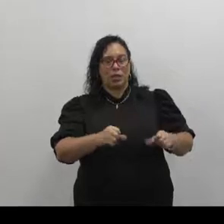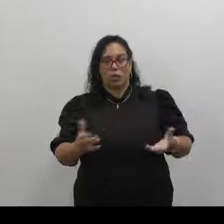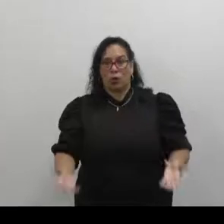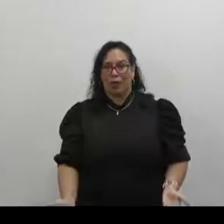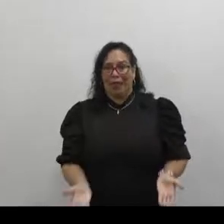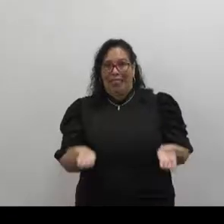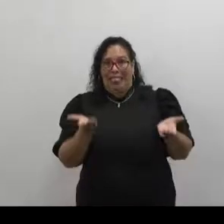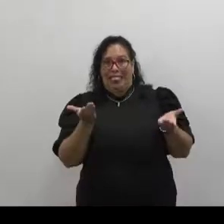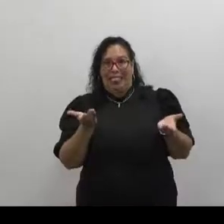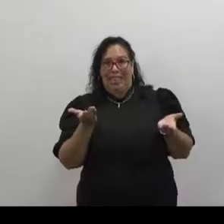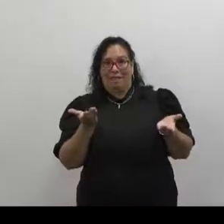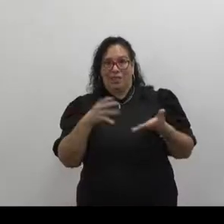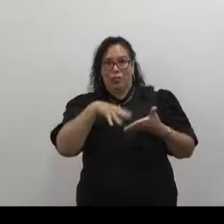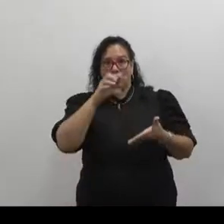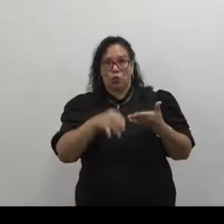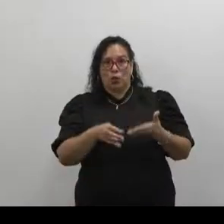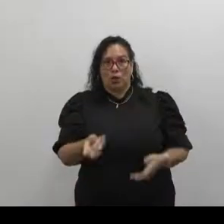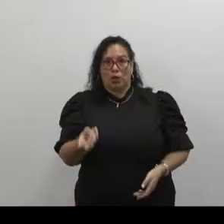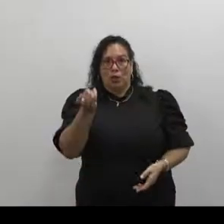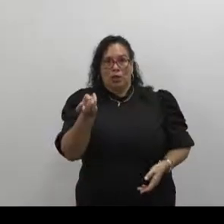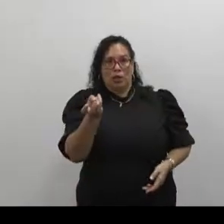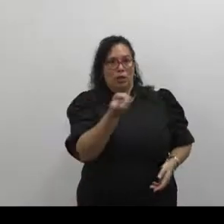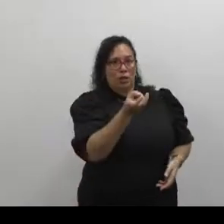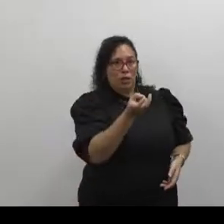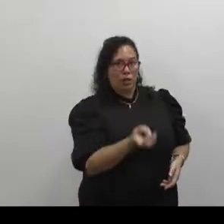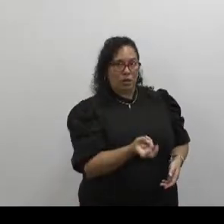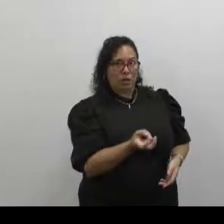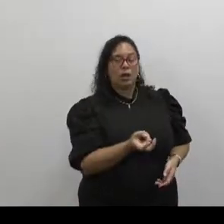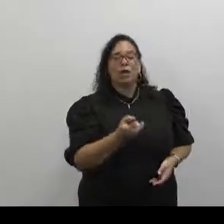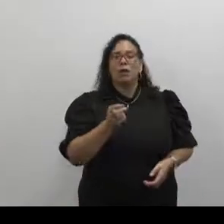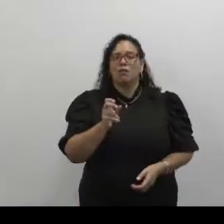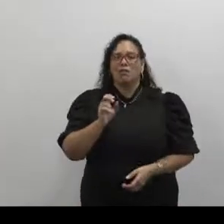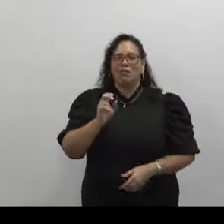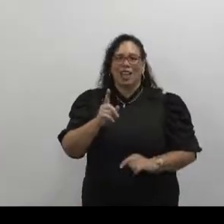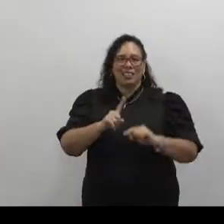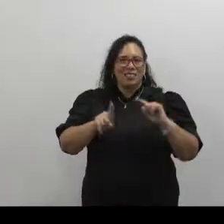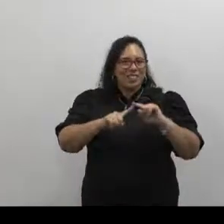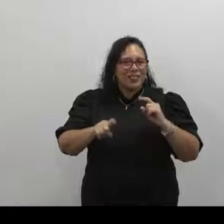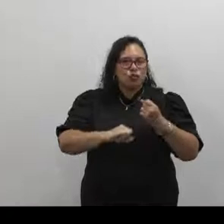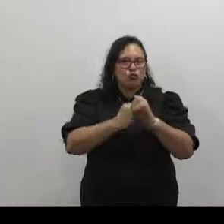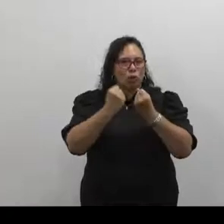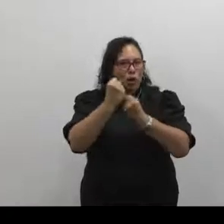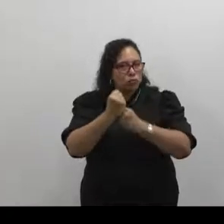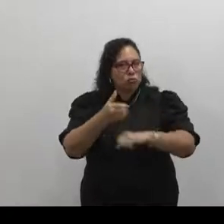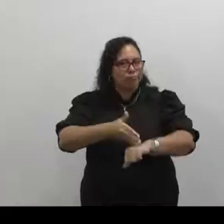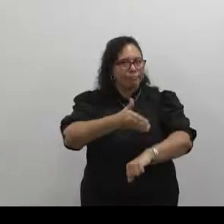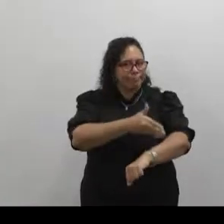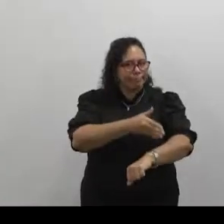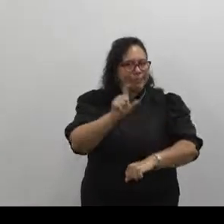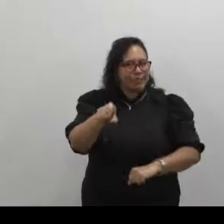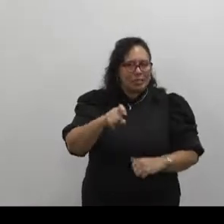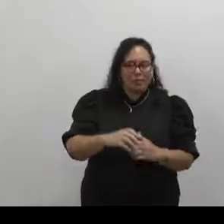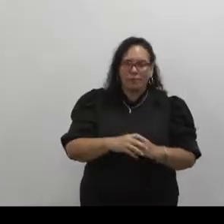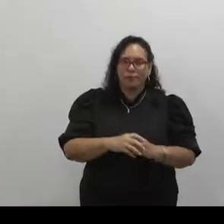đà chênh chôl thôi đầm nào vì point A từ point B